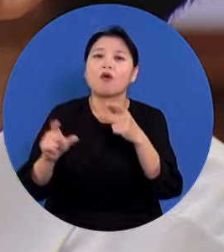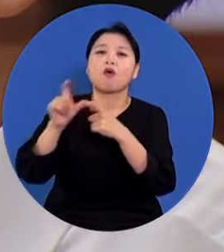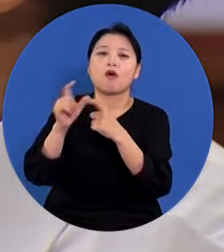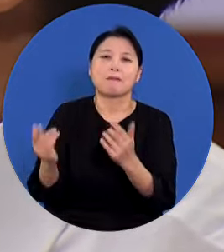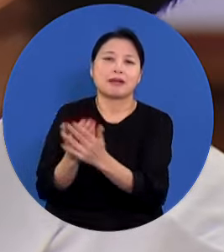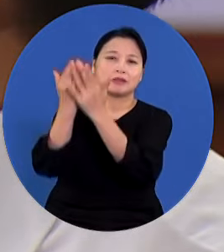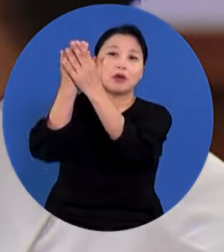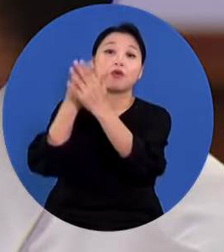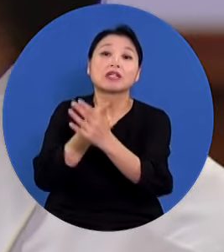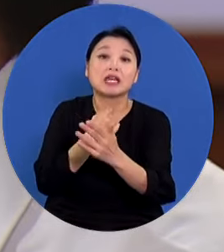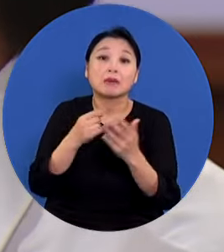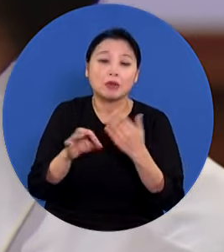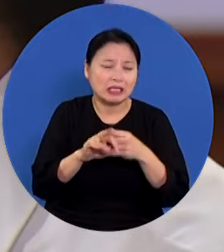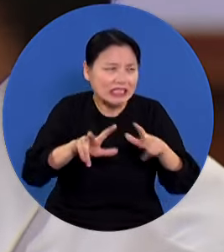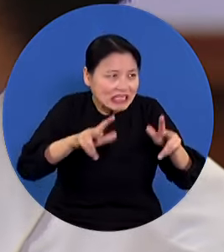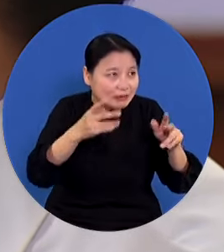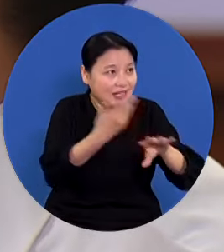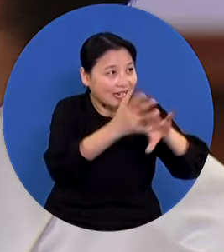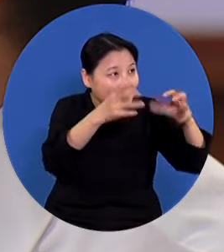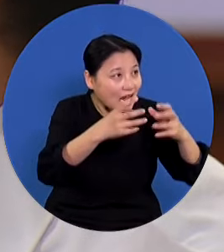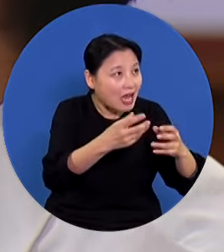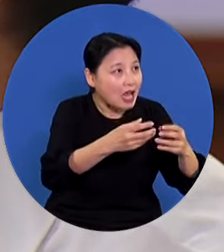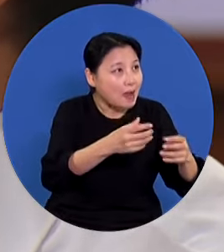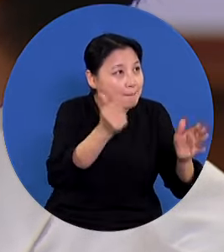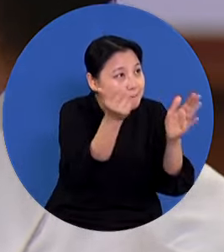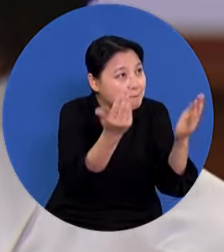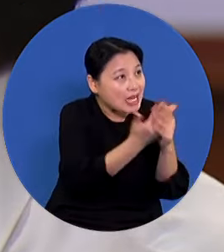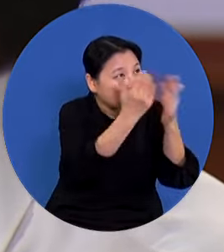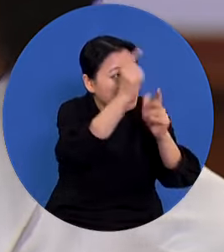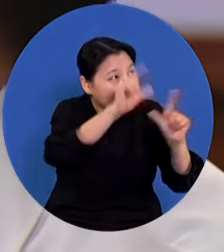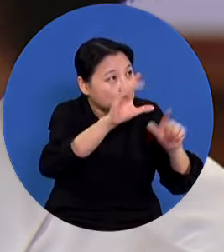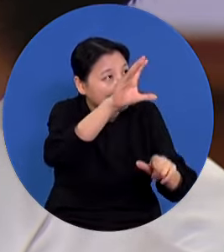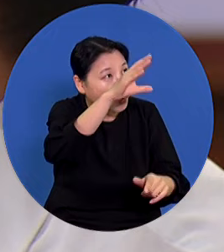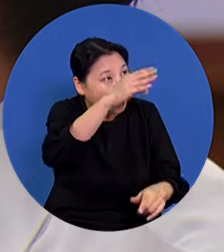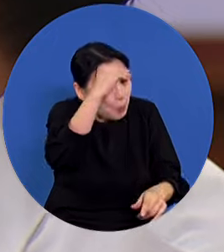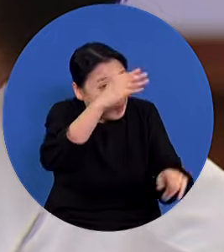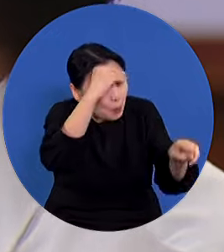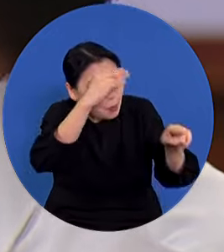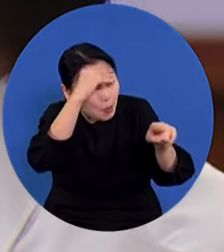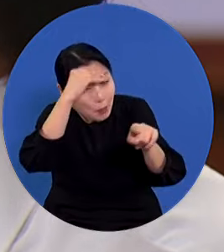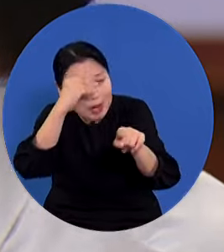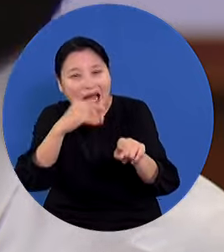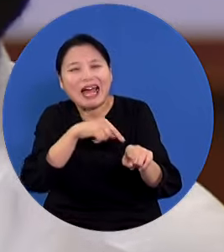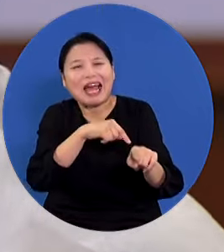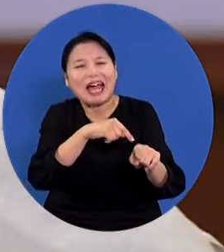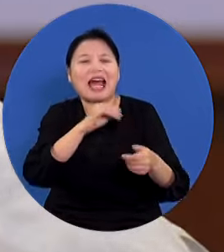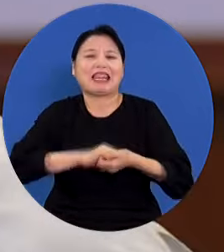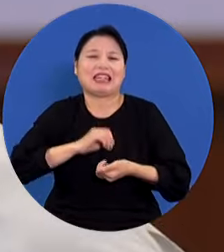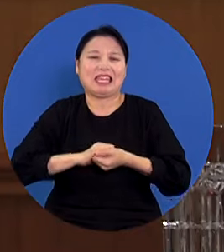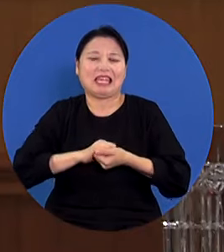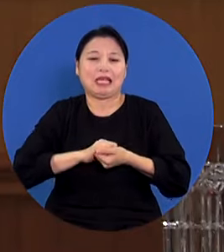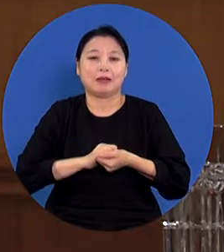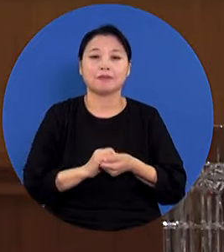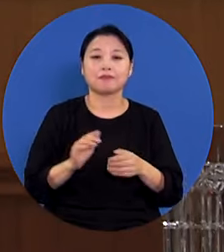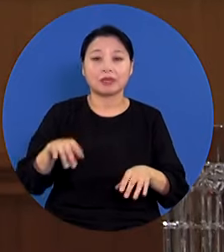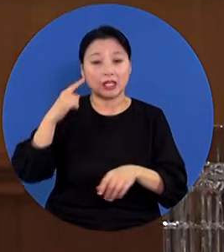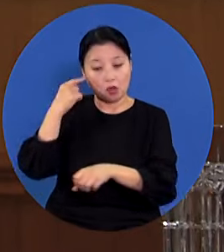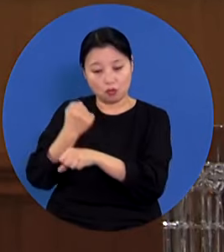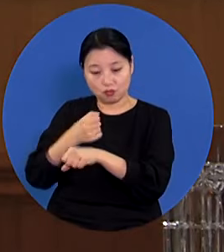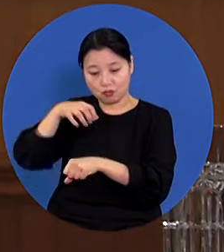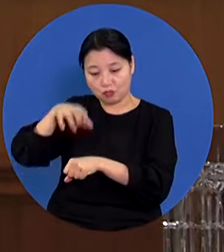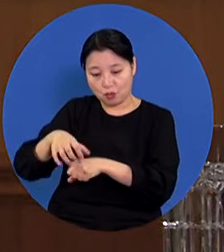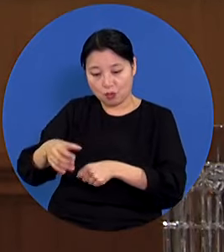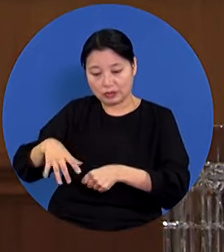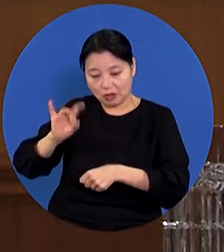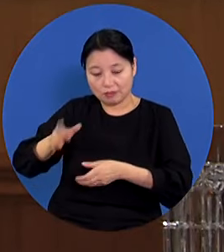나가려면 그렇죠. 이제 지금까지 한 방법으로는 저는 이제 한계에 온 거고 아까 뭐 연구소 설립 취지